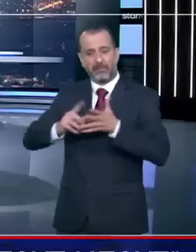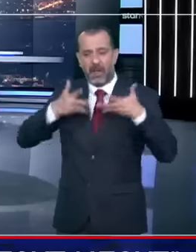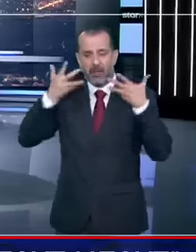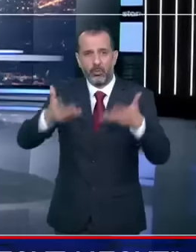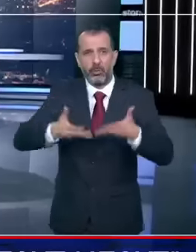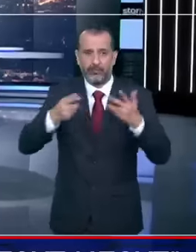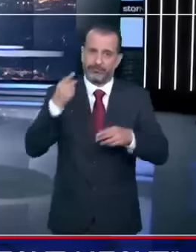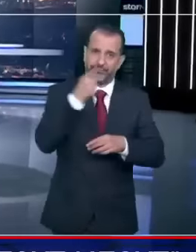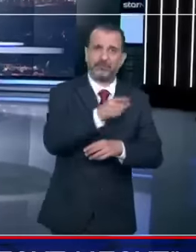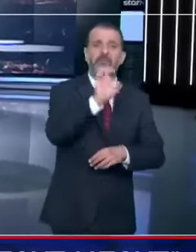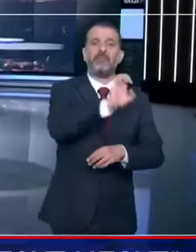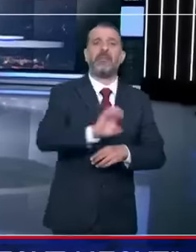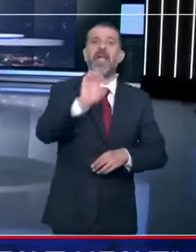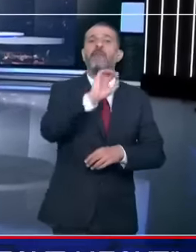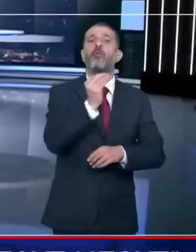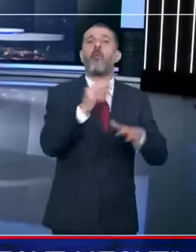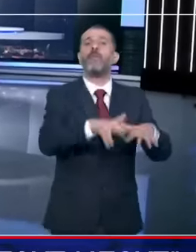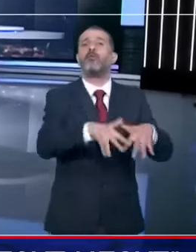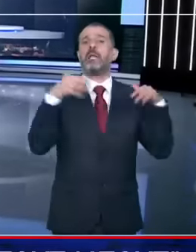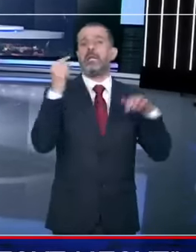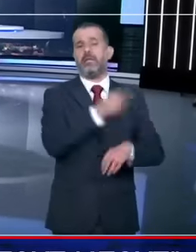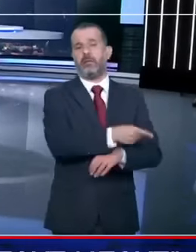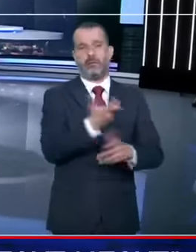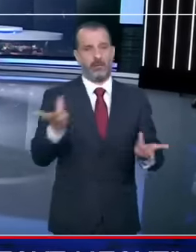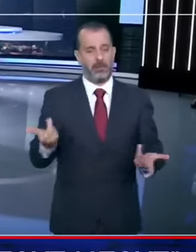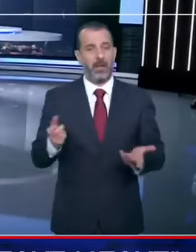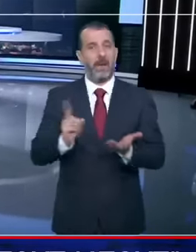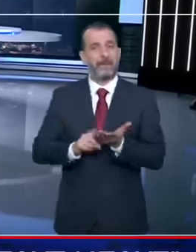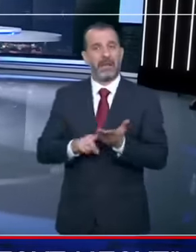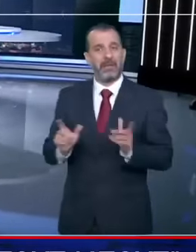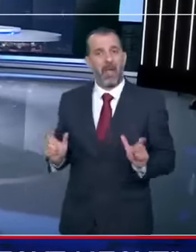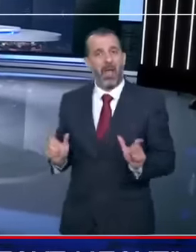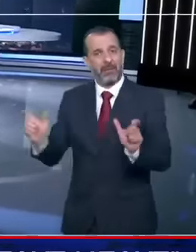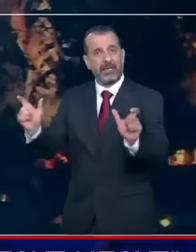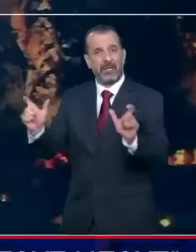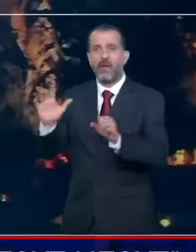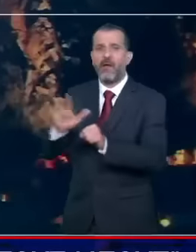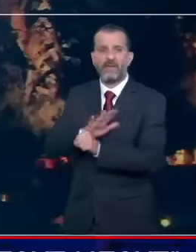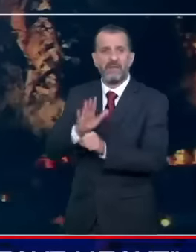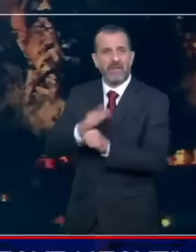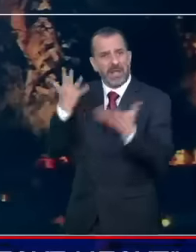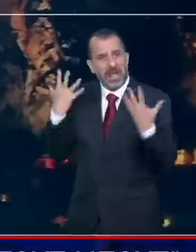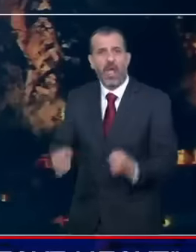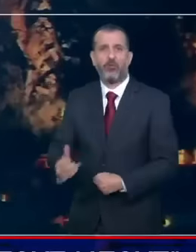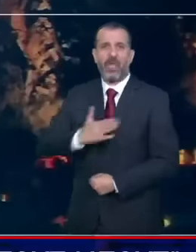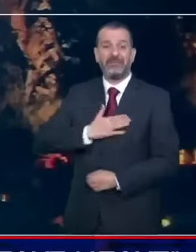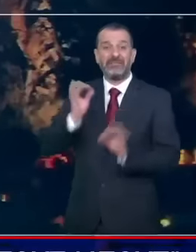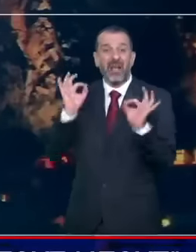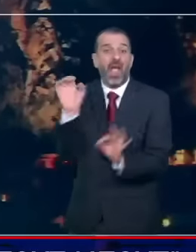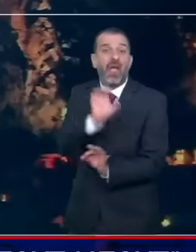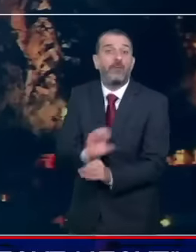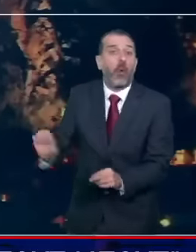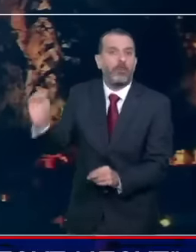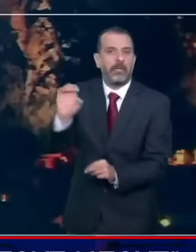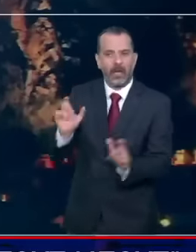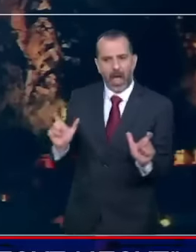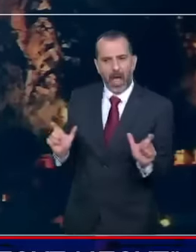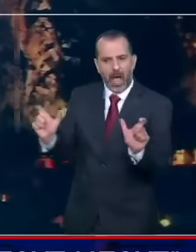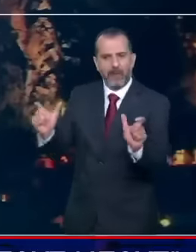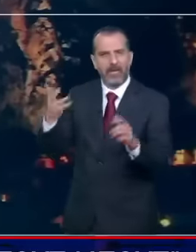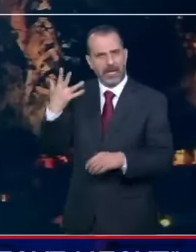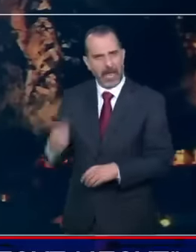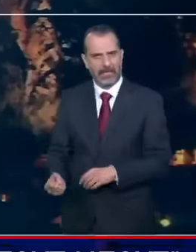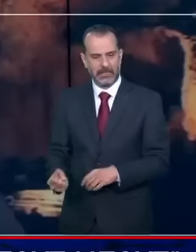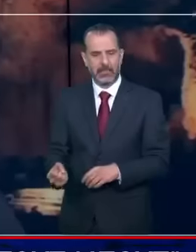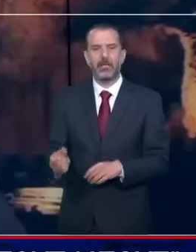στο Ευρωκοινοβούλιο. Πρέπει να έχουμε αμυντική αυτάρκεια ως Ευρώπη. Πρέπει να έχουμε ένα